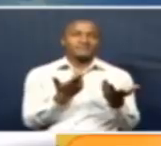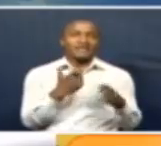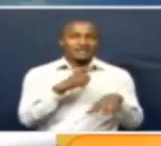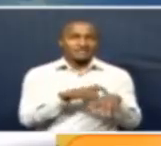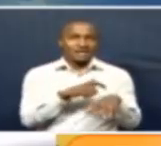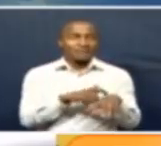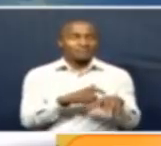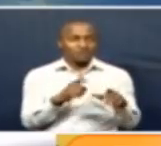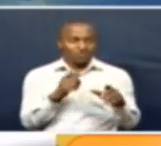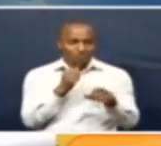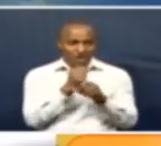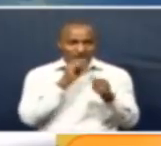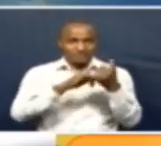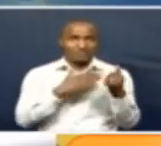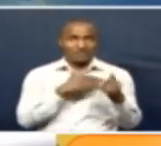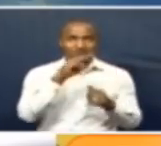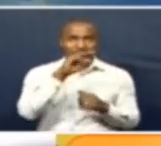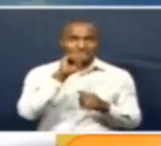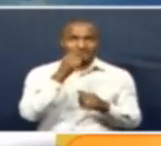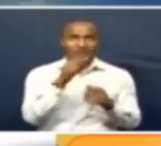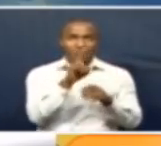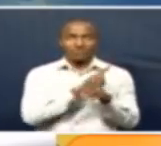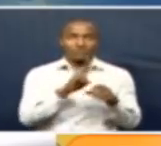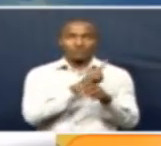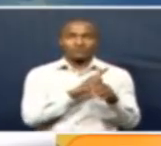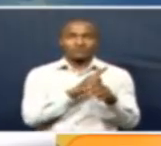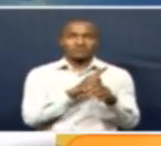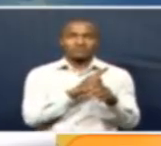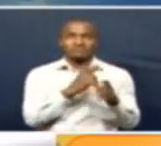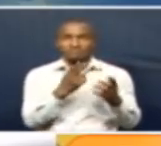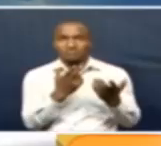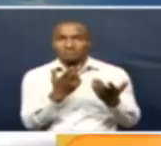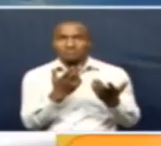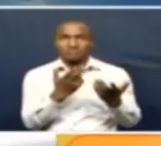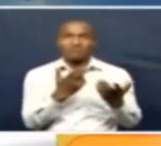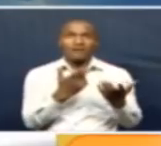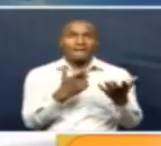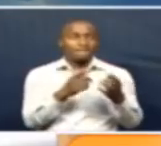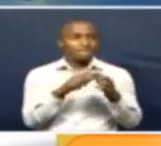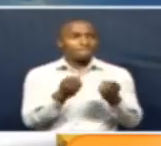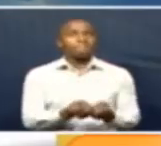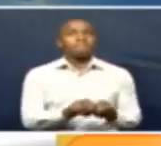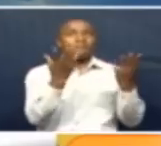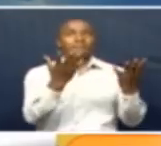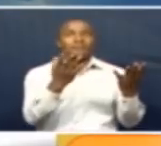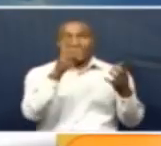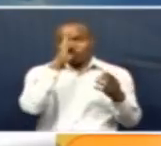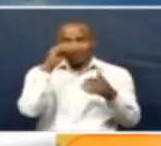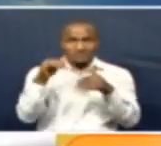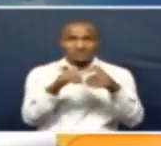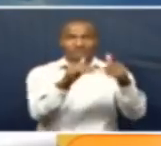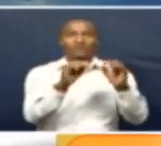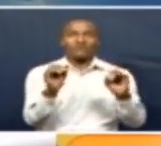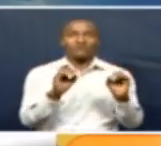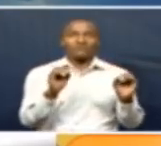na Matheri sikuwa natumia AK-47. Tulikuwa tukiiba tulikuwa tunatumia baruti ndio polisi wasitufuate lakini tuko